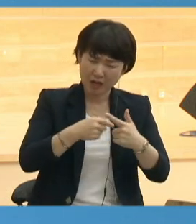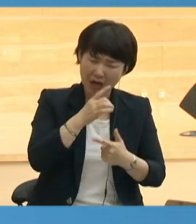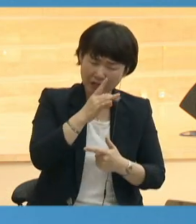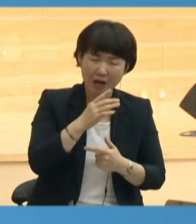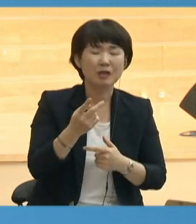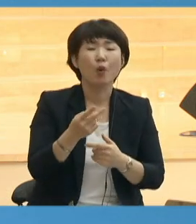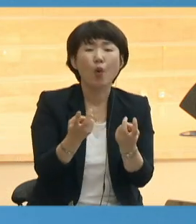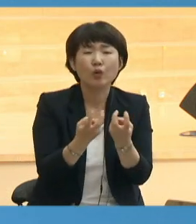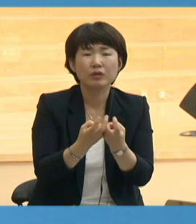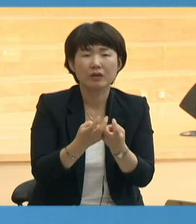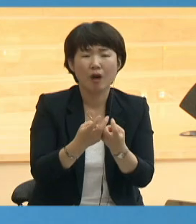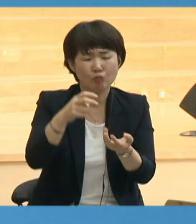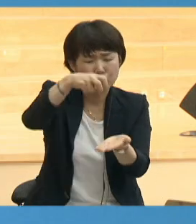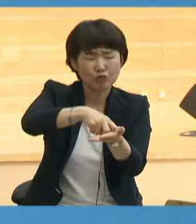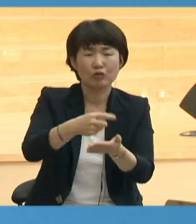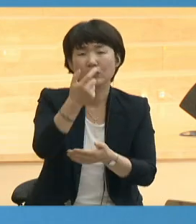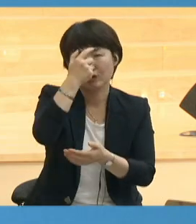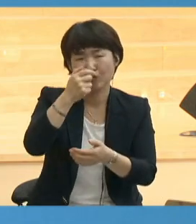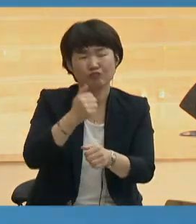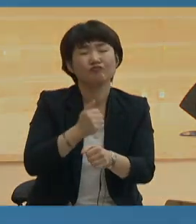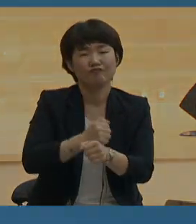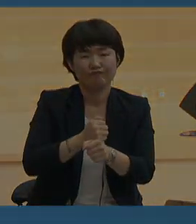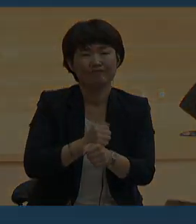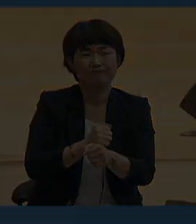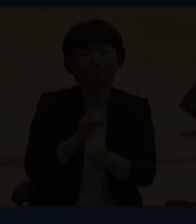축복을 이 밤에 누릴 수 있기를 주 예수 이름으로 축원합니다